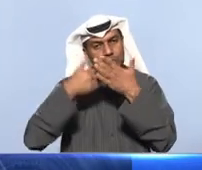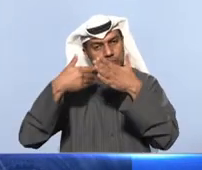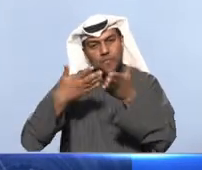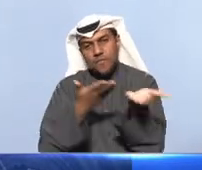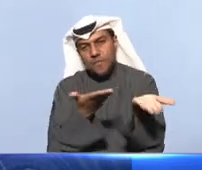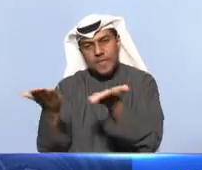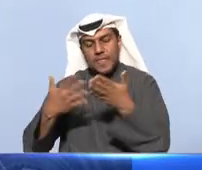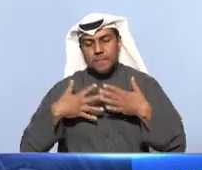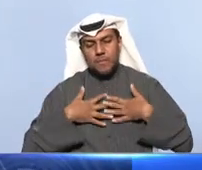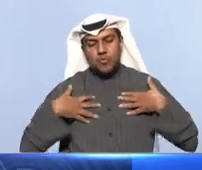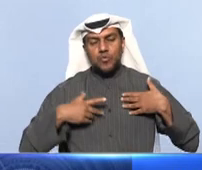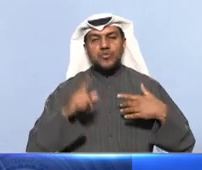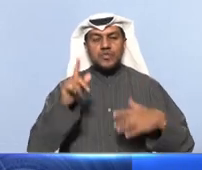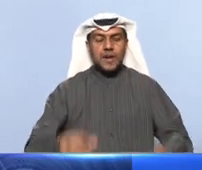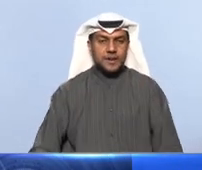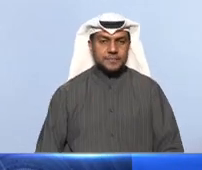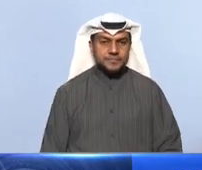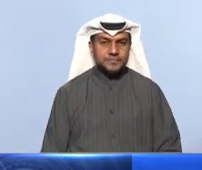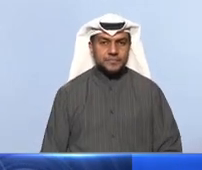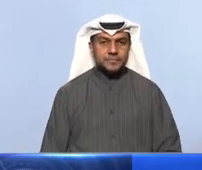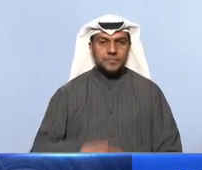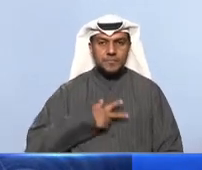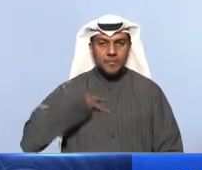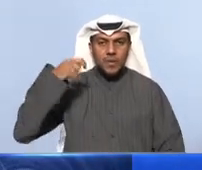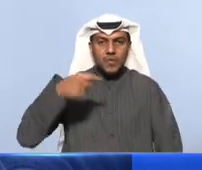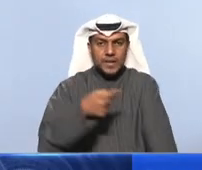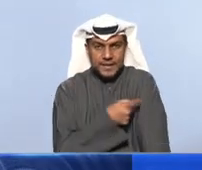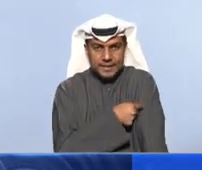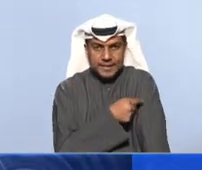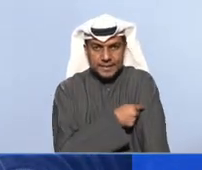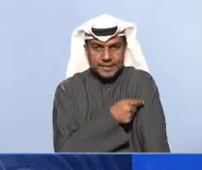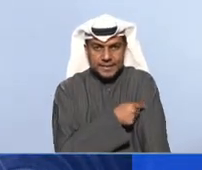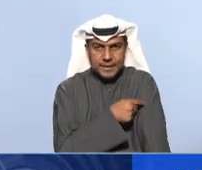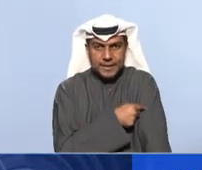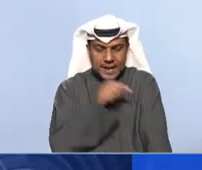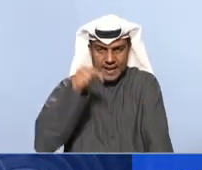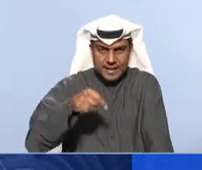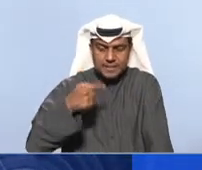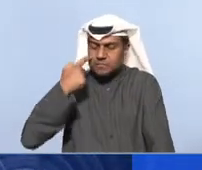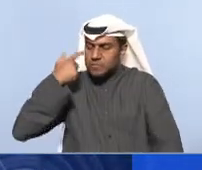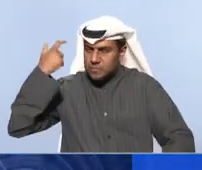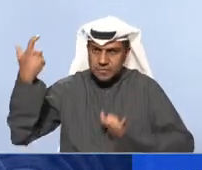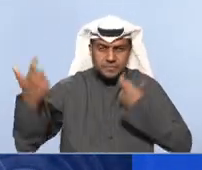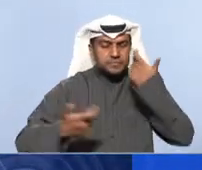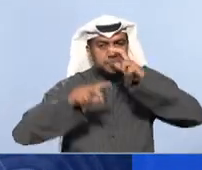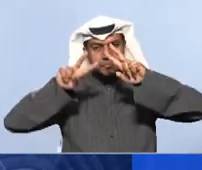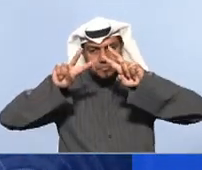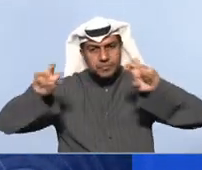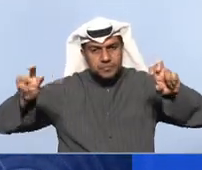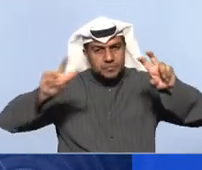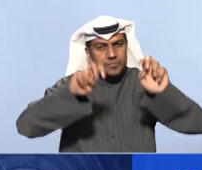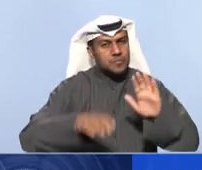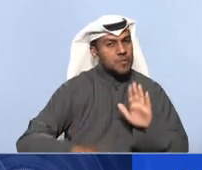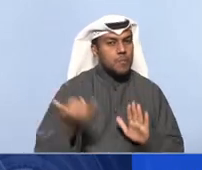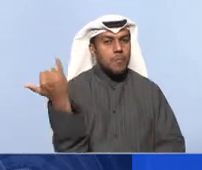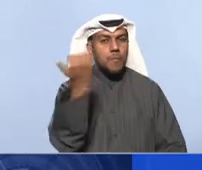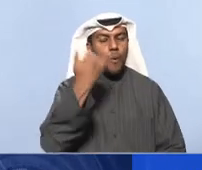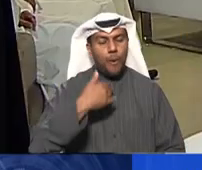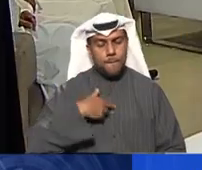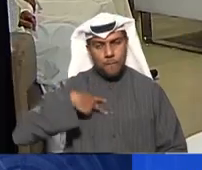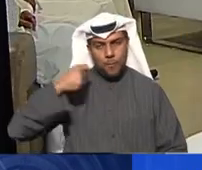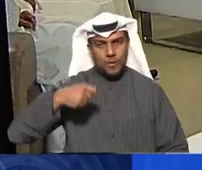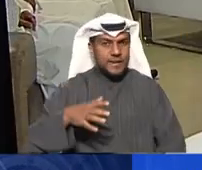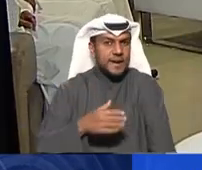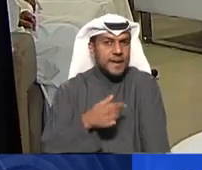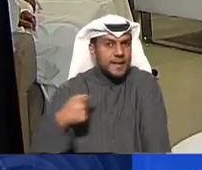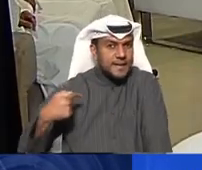وزارة الصحة على تنشيط الترصد الوبائي، وهي من البرامج التي حرصت وزارة